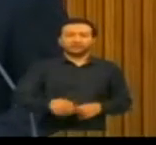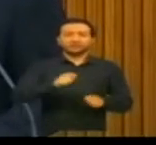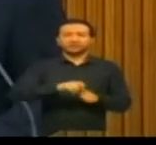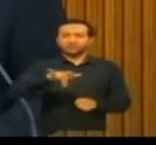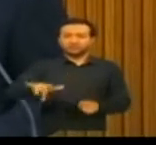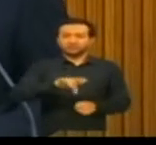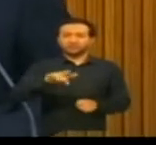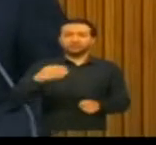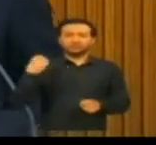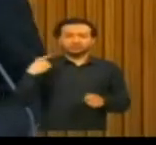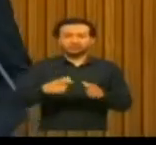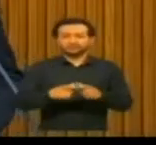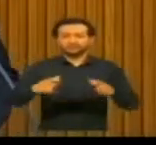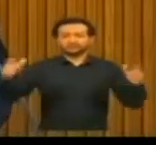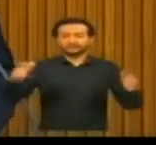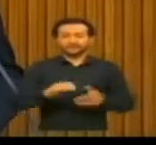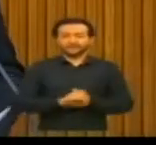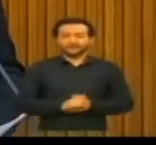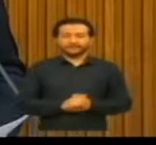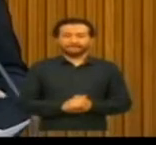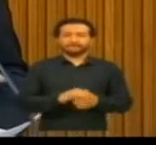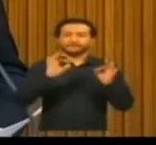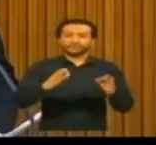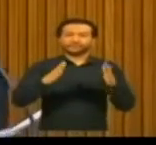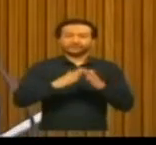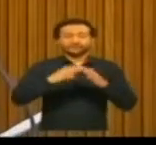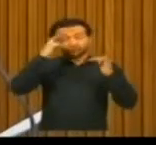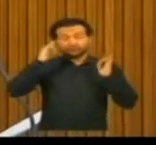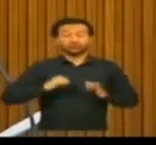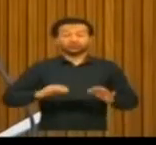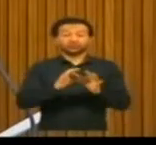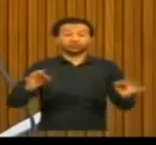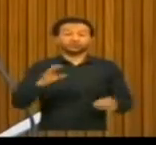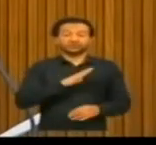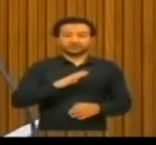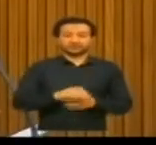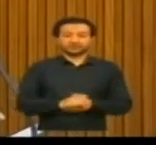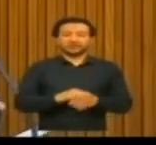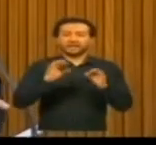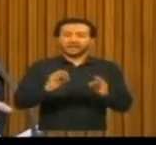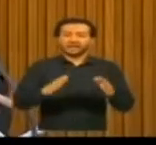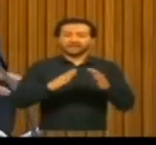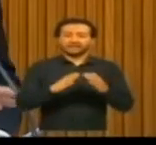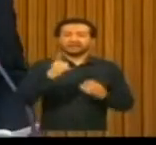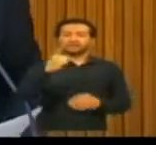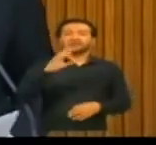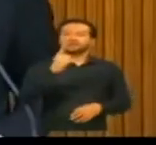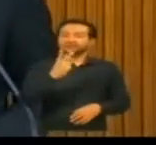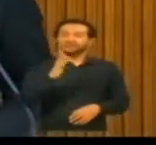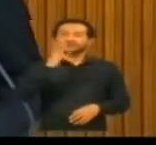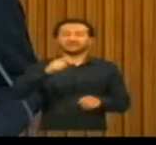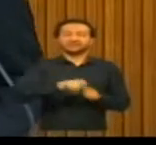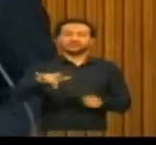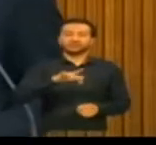ordusuna yeni bir işsiz katılıyor. Her evde huzursuzluk var. Her evde bir değil birden fazla işsiz